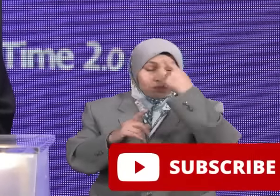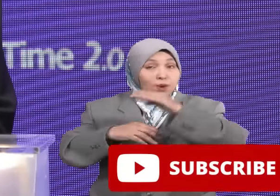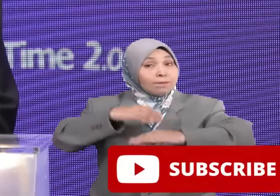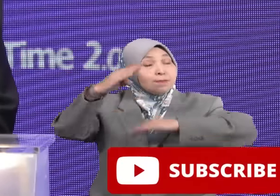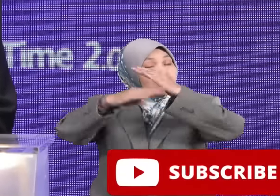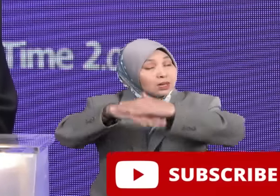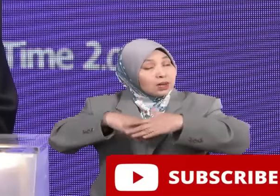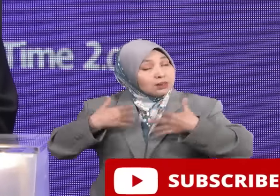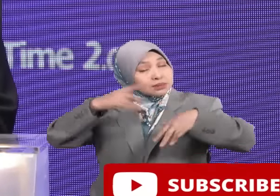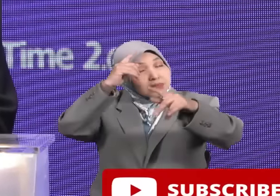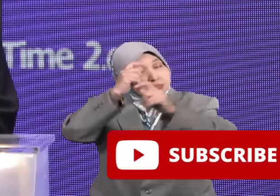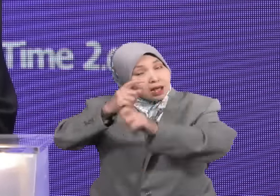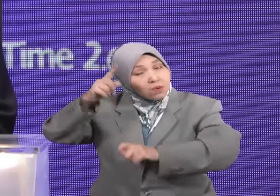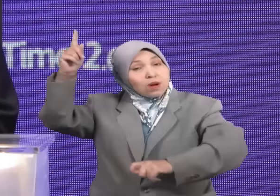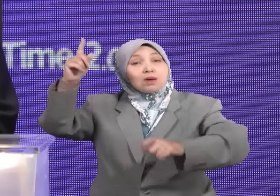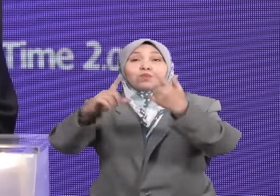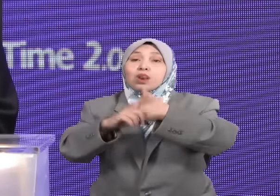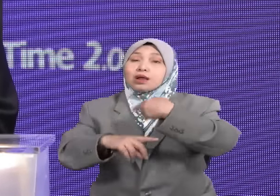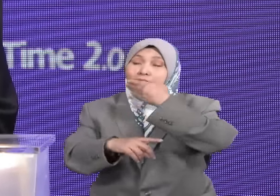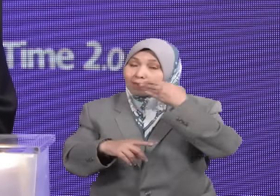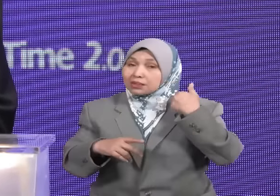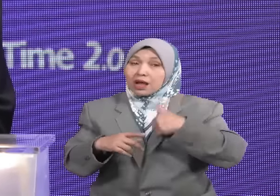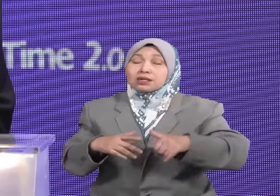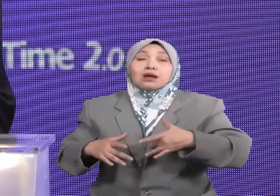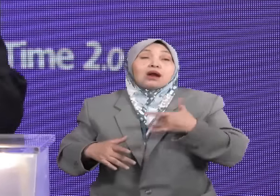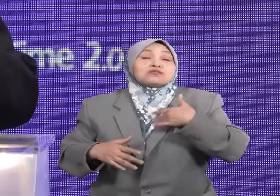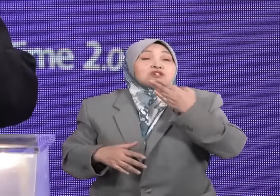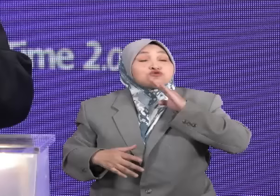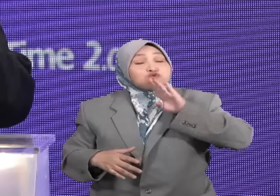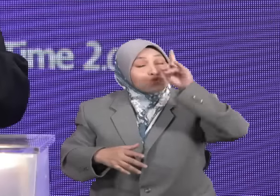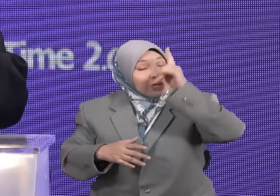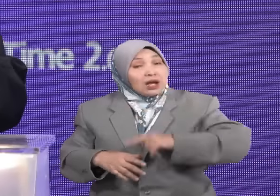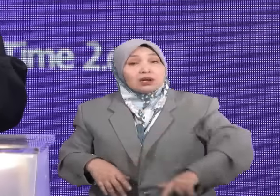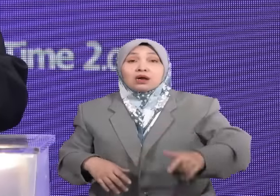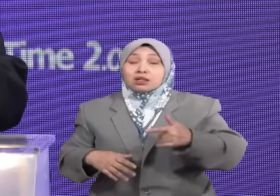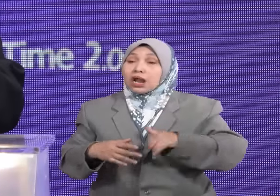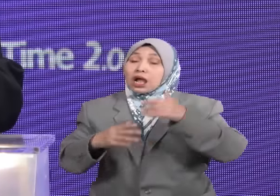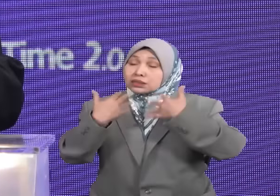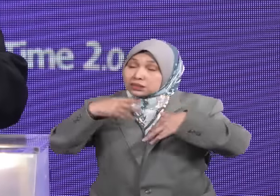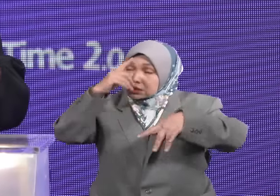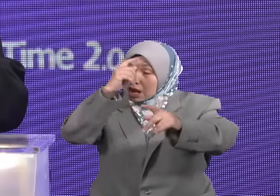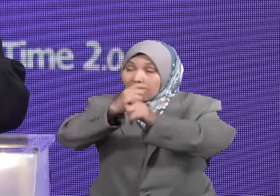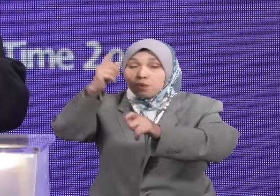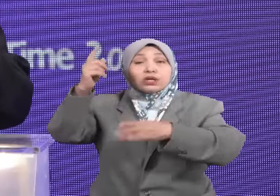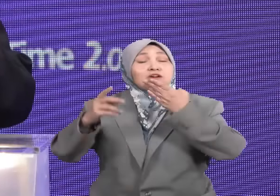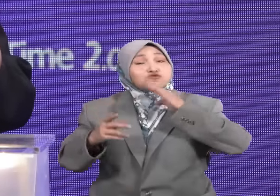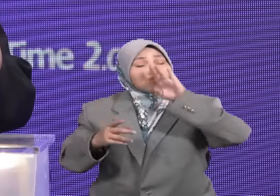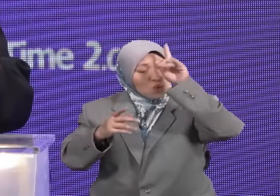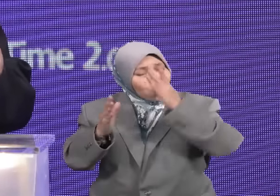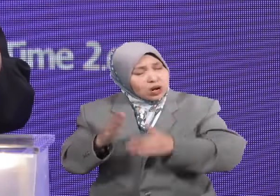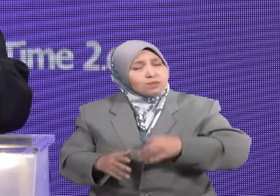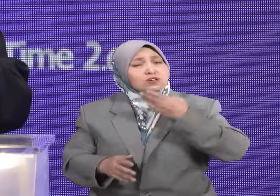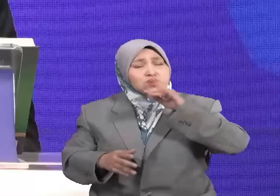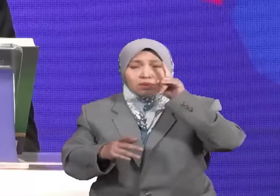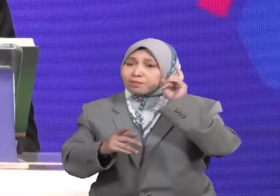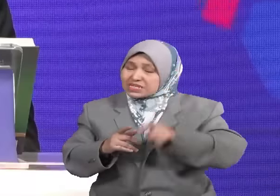takwa, bulan Ramadan untuk kita membina rasa kesyukuran. Dan takwa yang syukur ni dekat-dekat, Ustaz, ya. Pasal orang bertakwa dia bersyukur, orang bersyukur dia